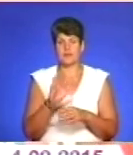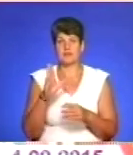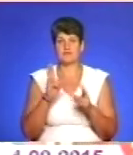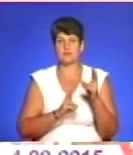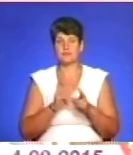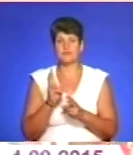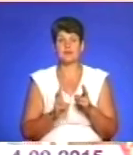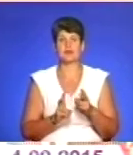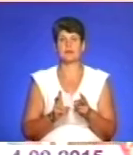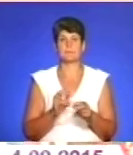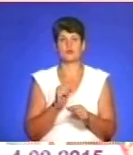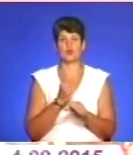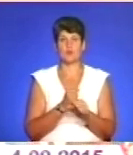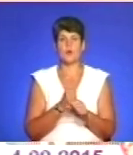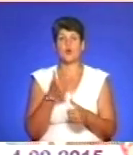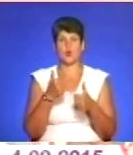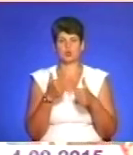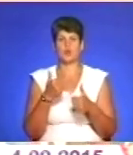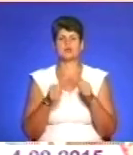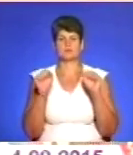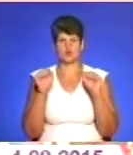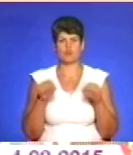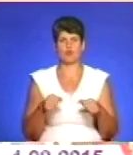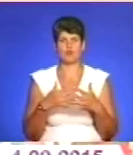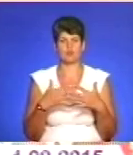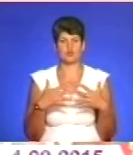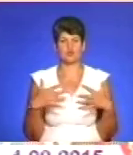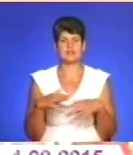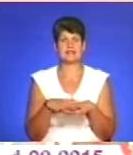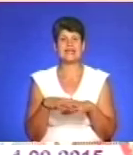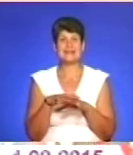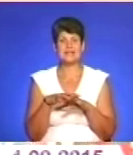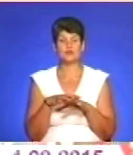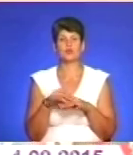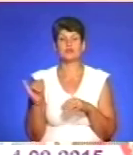продукція, яку підприємство виробляє, конкурентно спроможна на ринках і